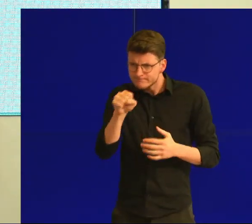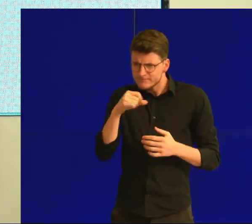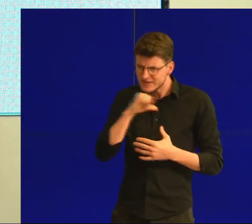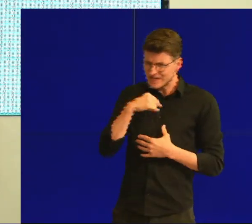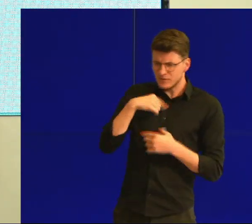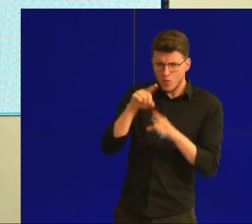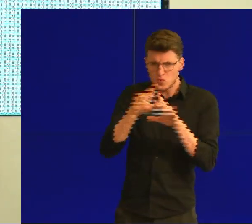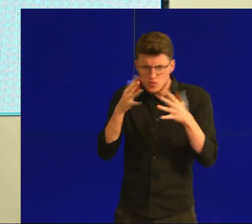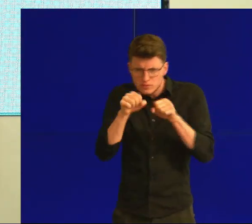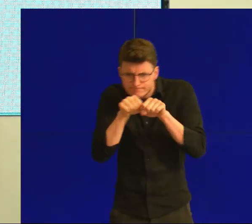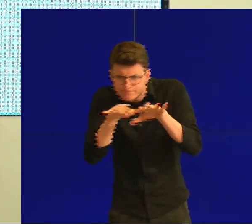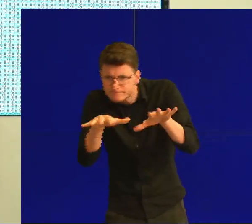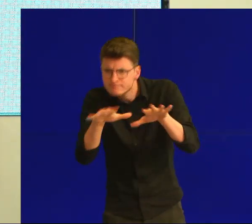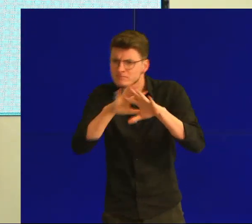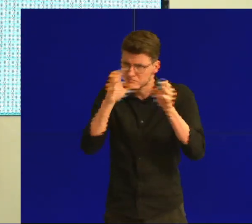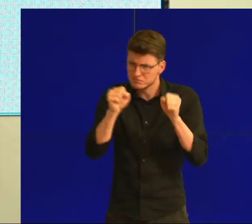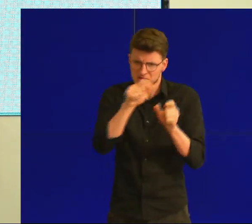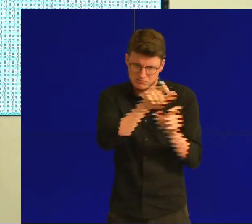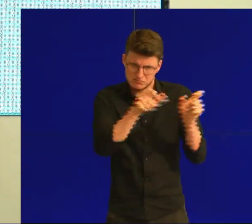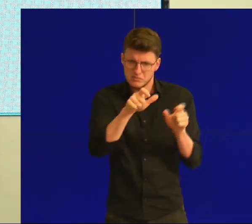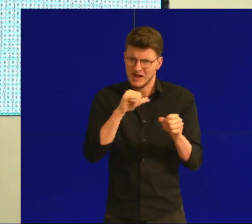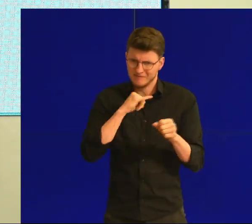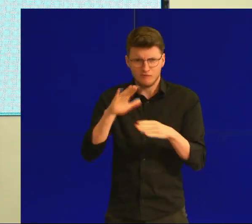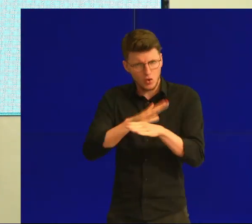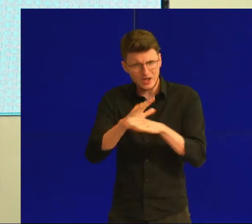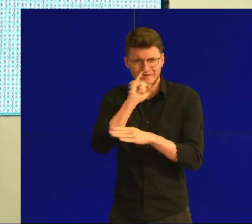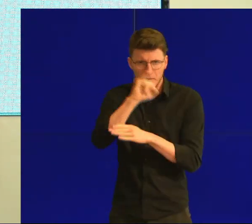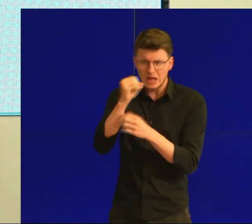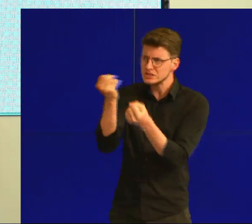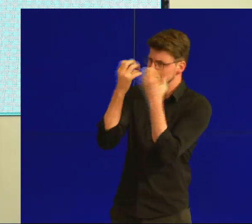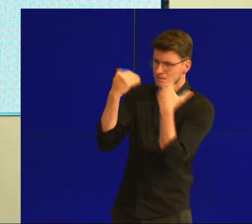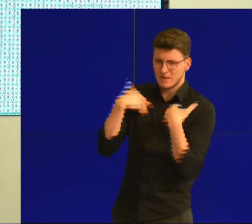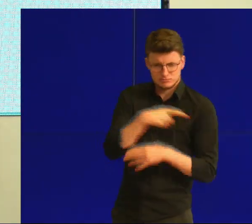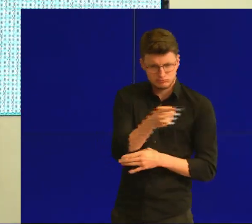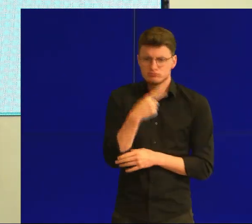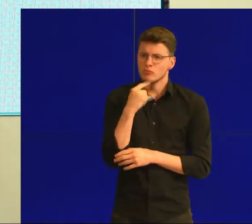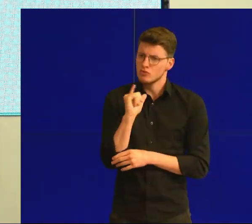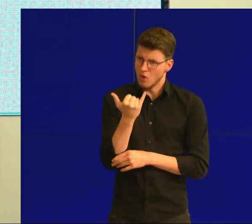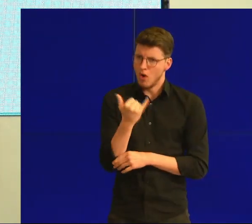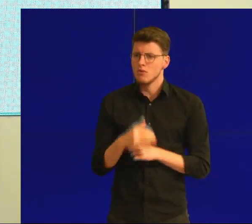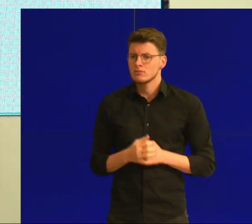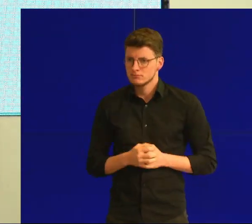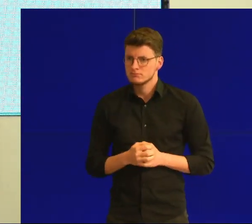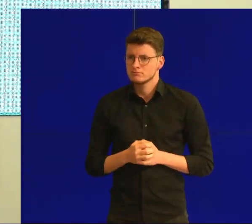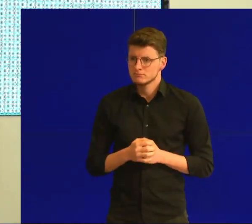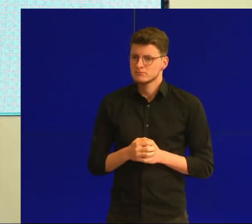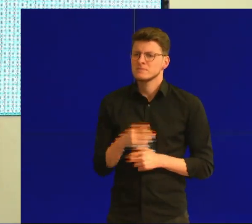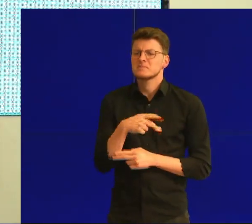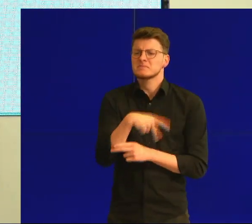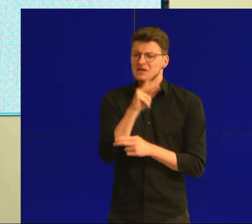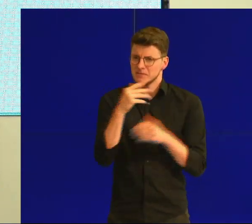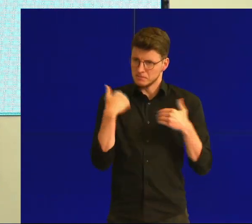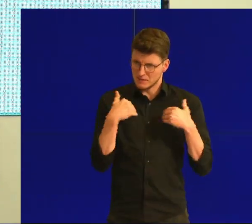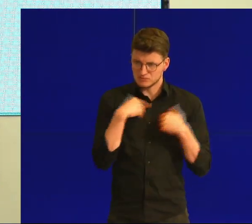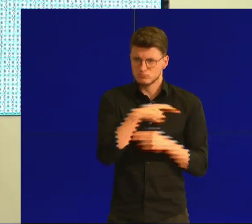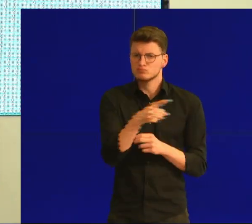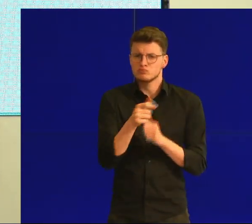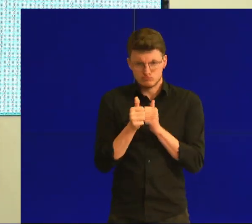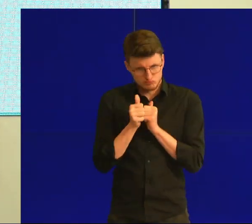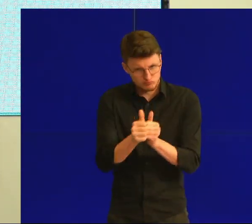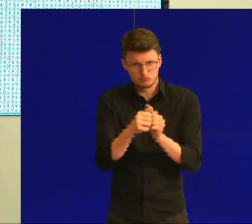blake dr de mister minit hydre in your arms de rios dit au prix de